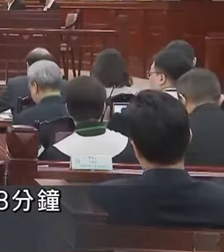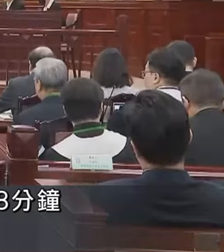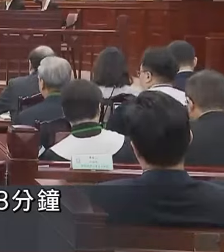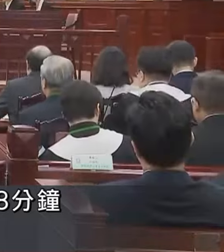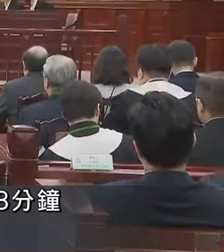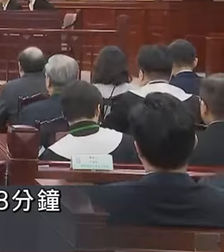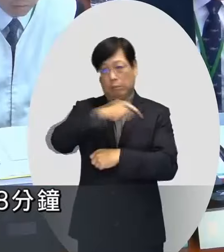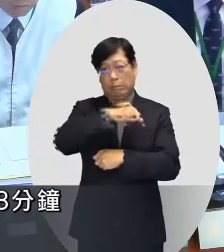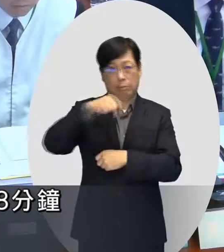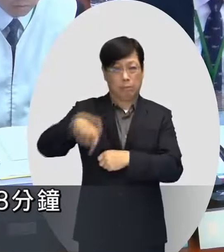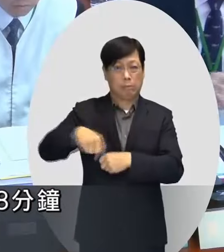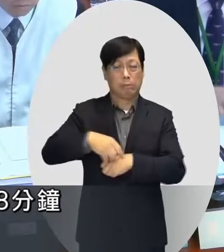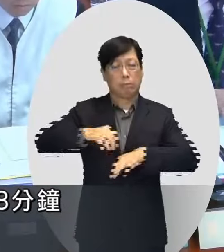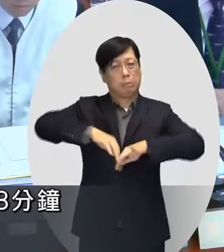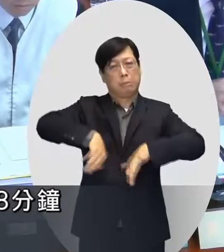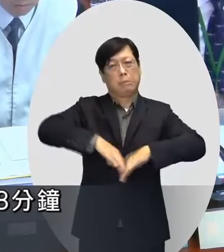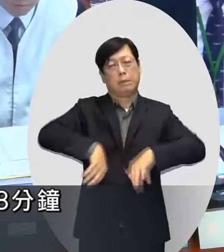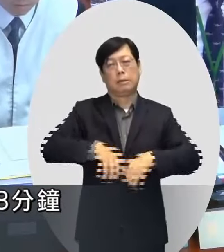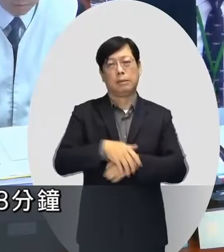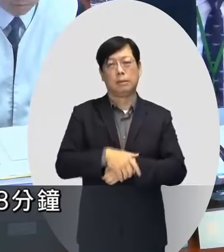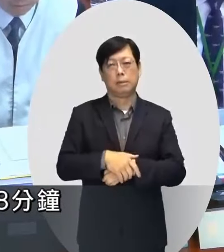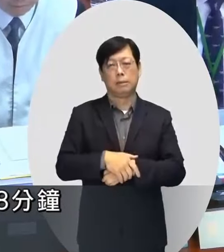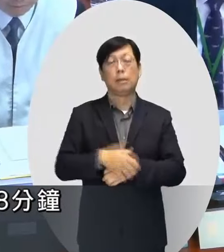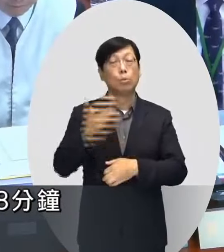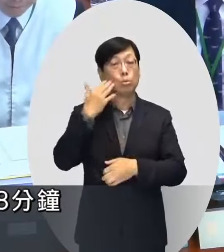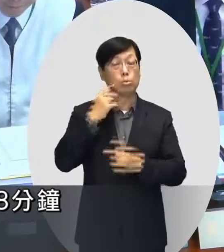出整个修法过程绿营共发言